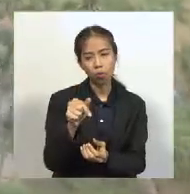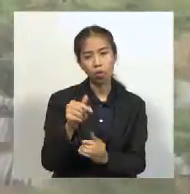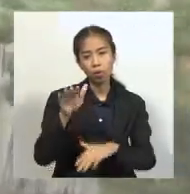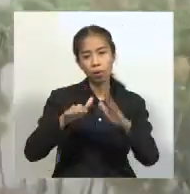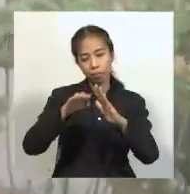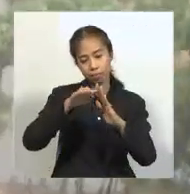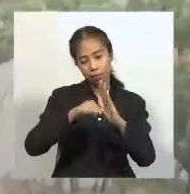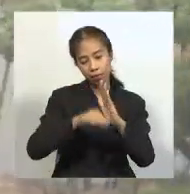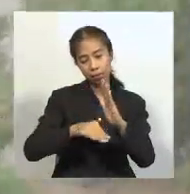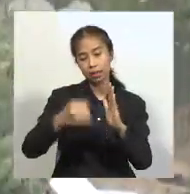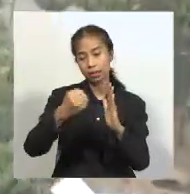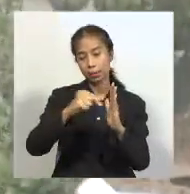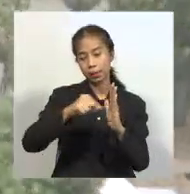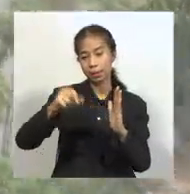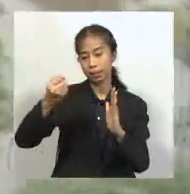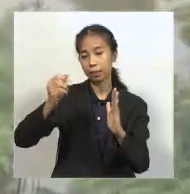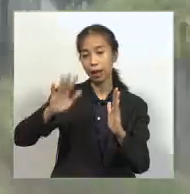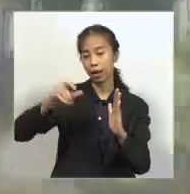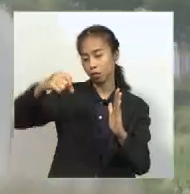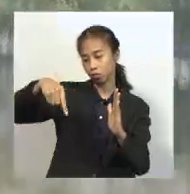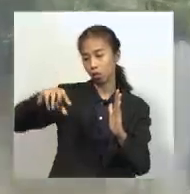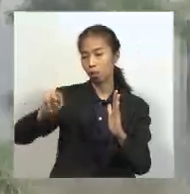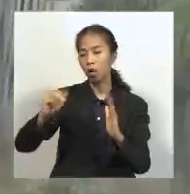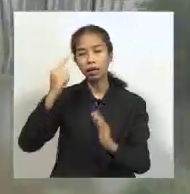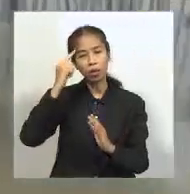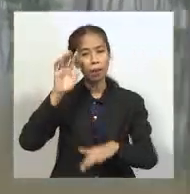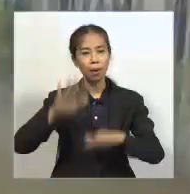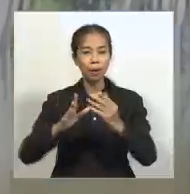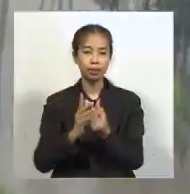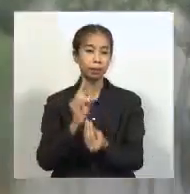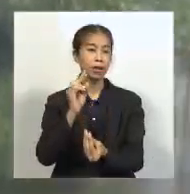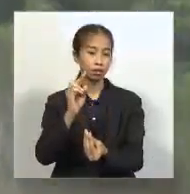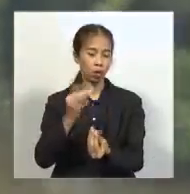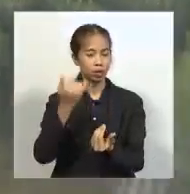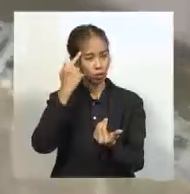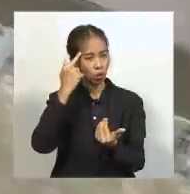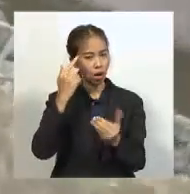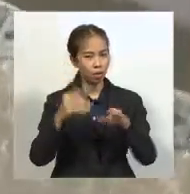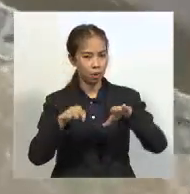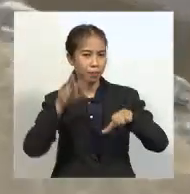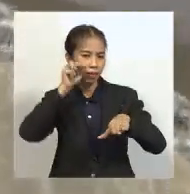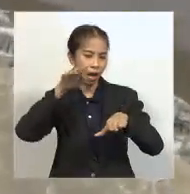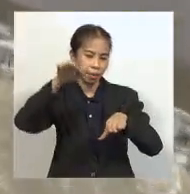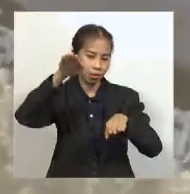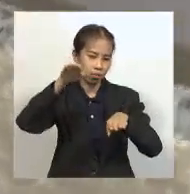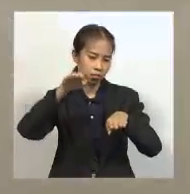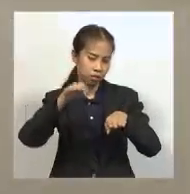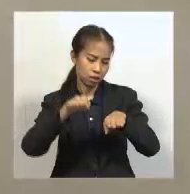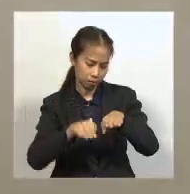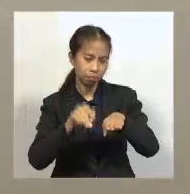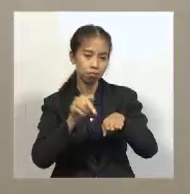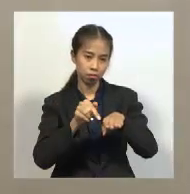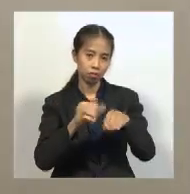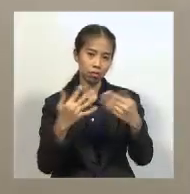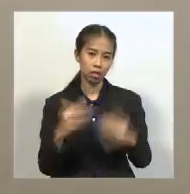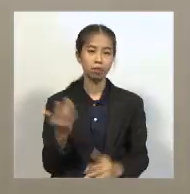ดลงอยู่ที่10ถึง15เซนติเมตรก็คาดว่าอีก2สัปดาห์นั้นระดับน้ำจะเท่ากับระดับตลิ่งครับฟังเสียงผู้อำนวย